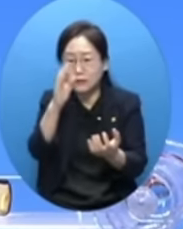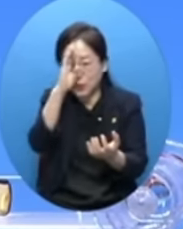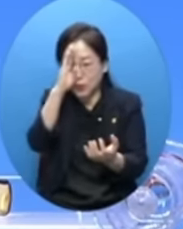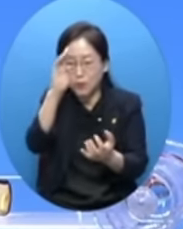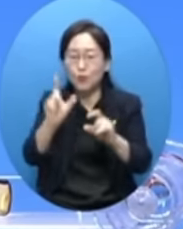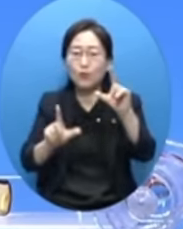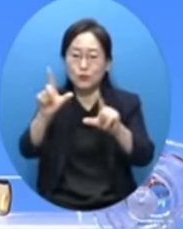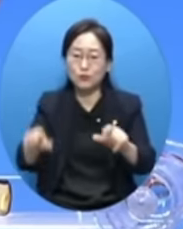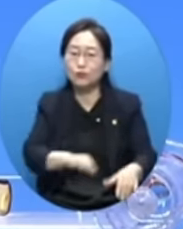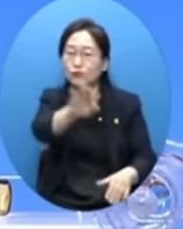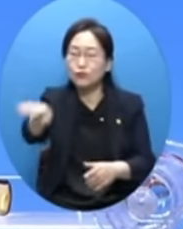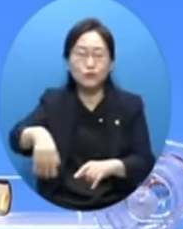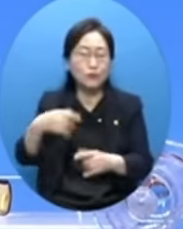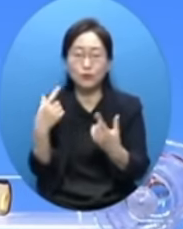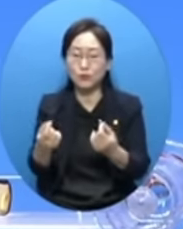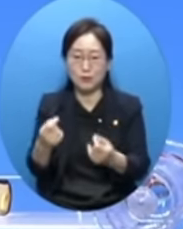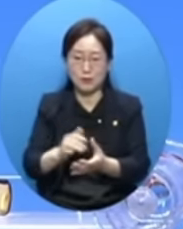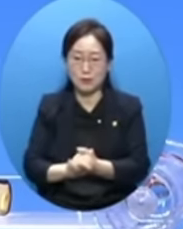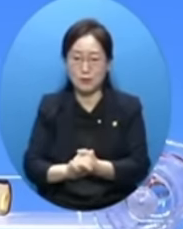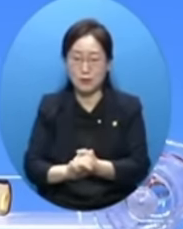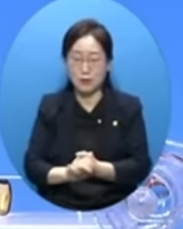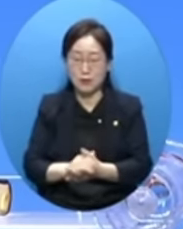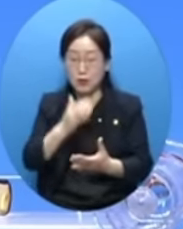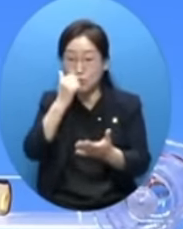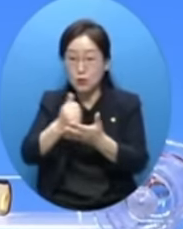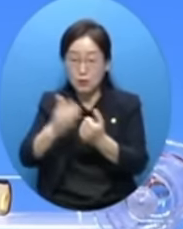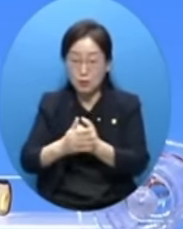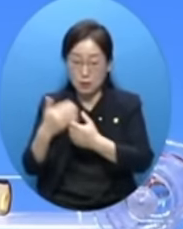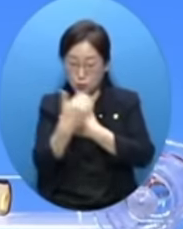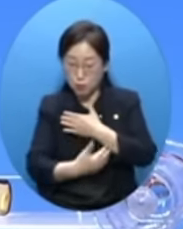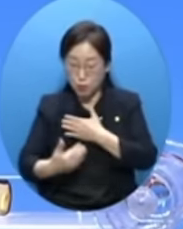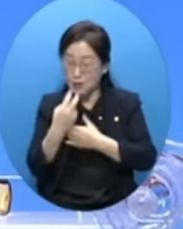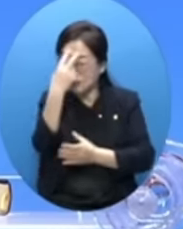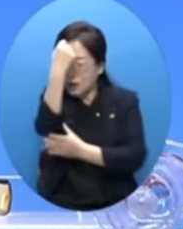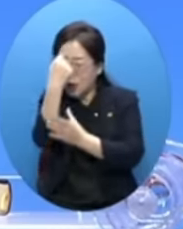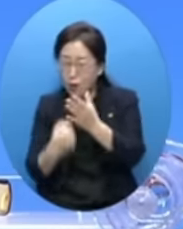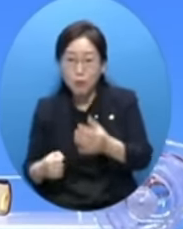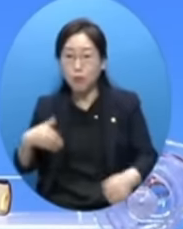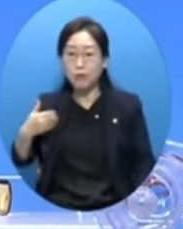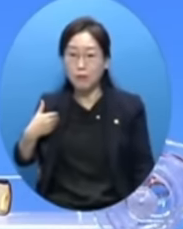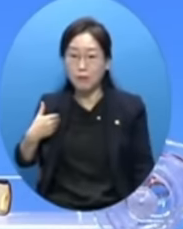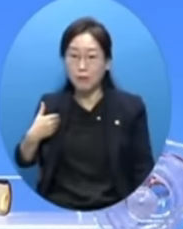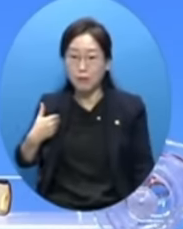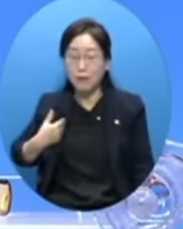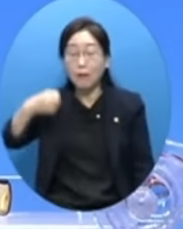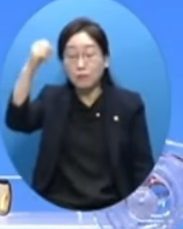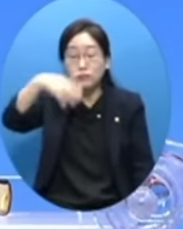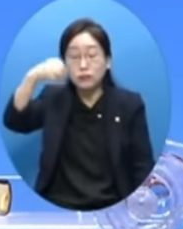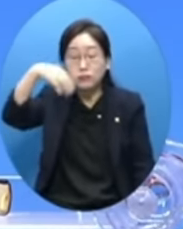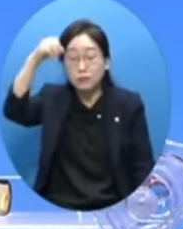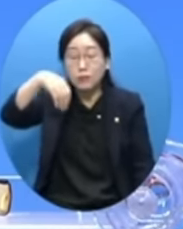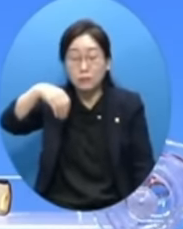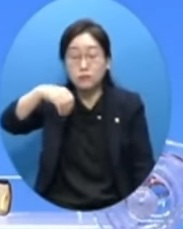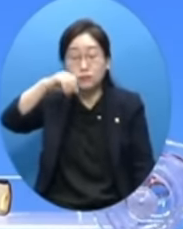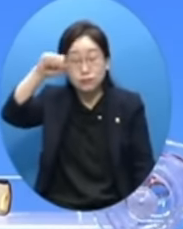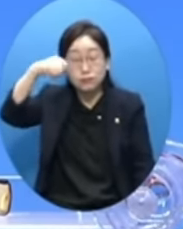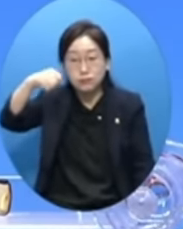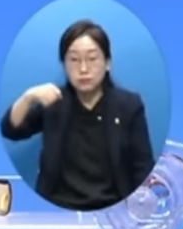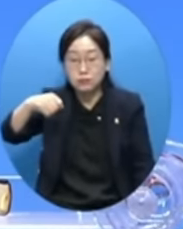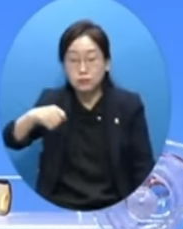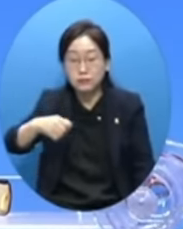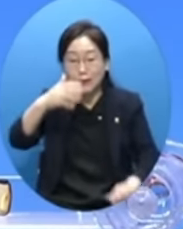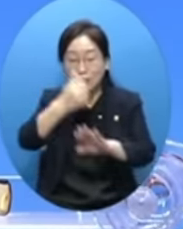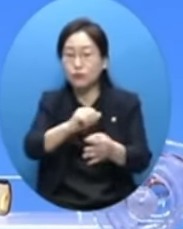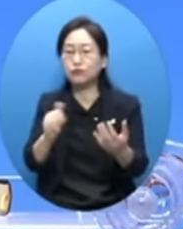우리들입니다. 죄로 인해서 온 몸이 썩어 들어가는 것을 모르면서도 그냥 그 병을 앓다가 죽어가는 것이 인생인데